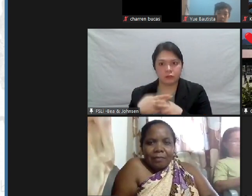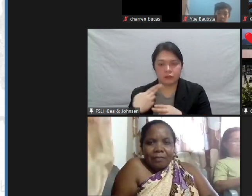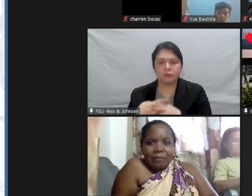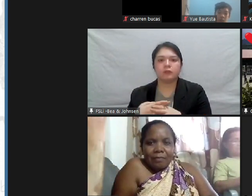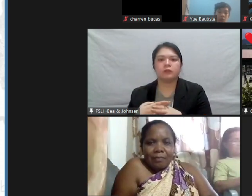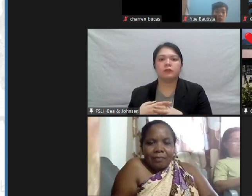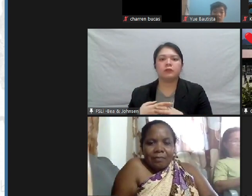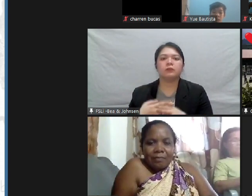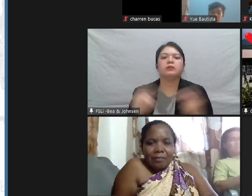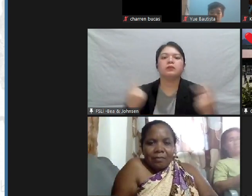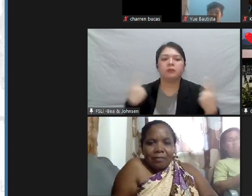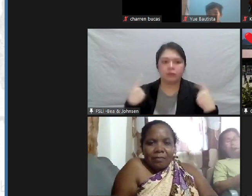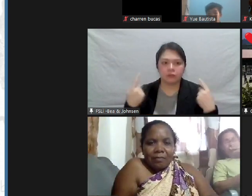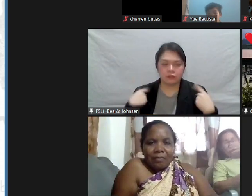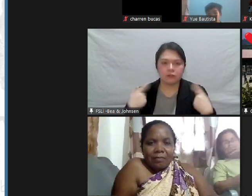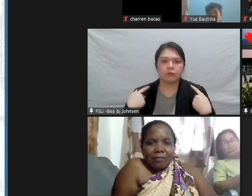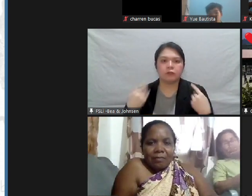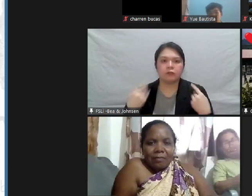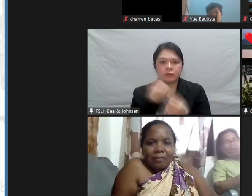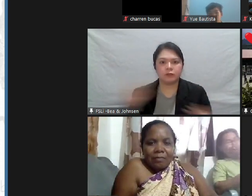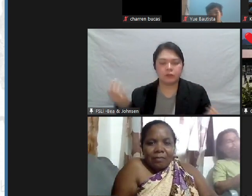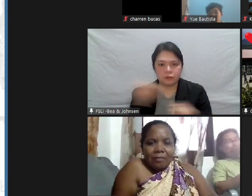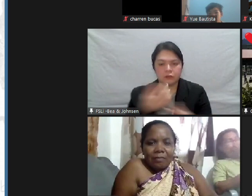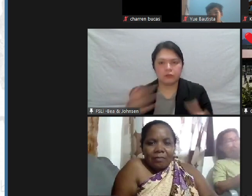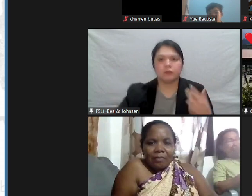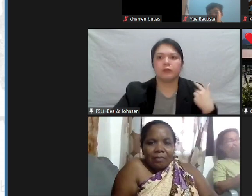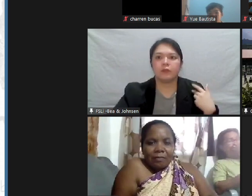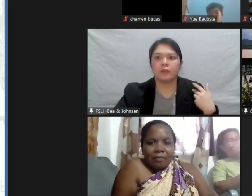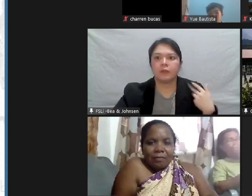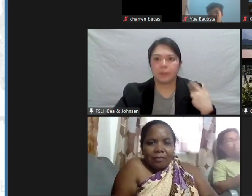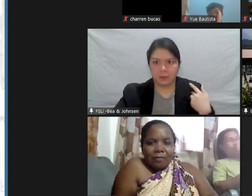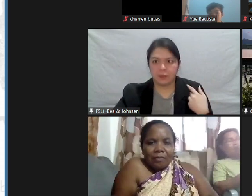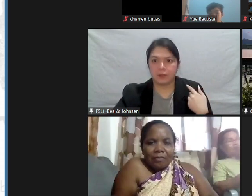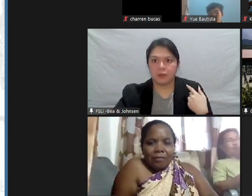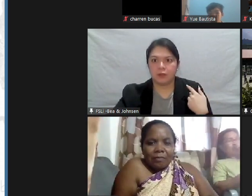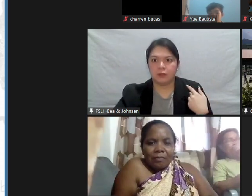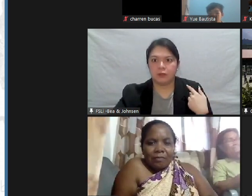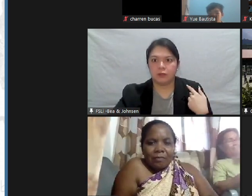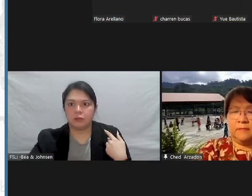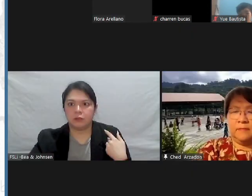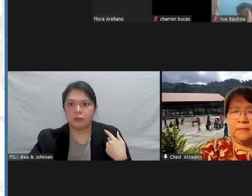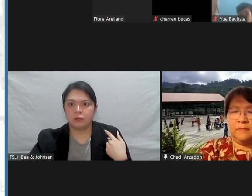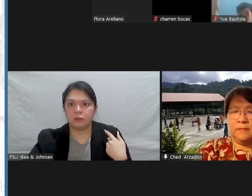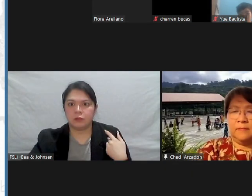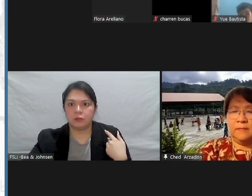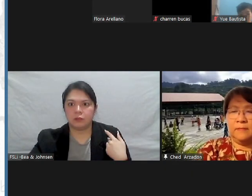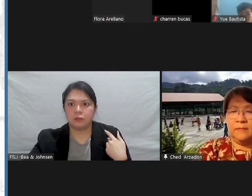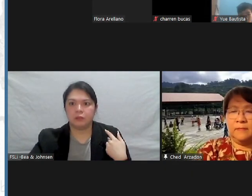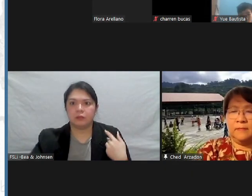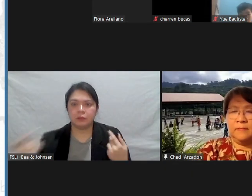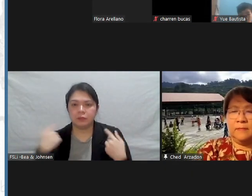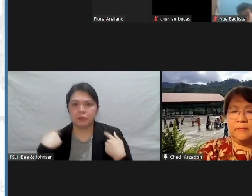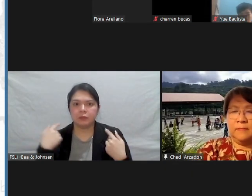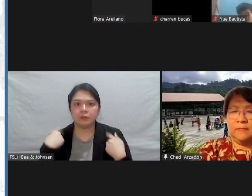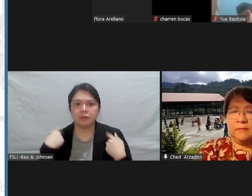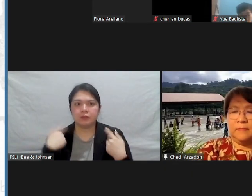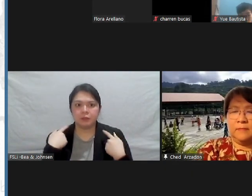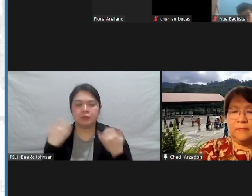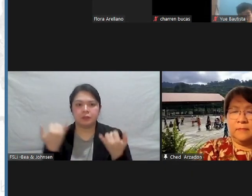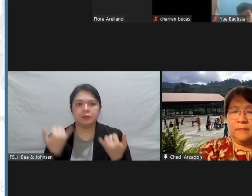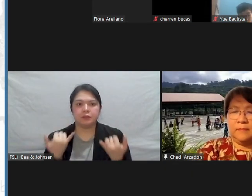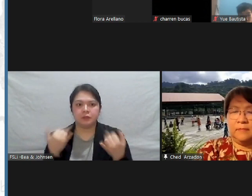na nagpapahayag naman ng pagpabor sa pananatili ng MTB-MLE sa